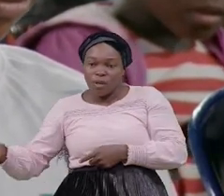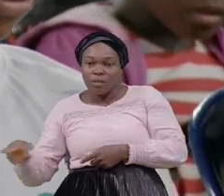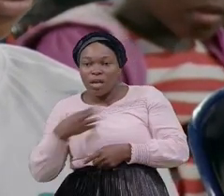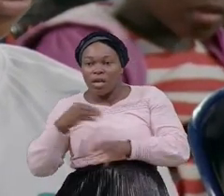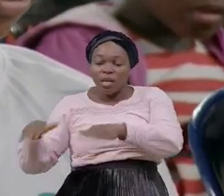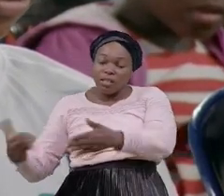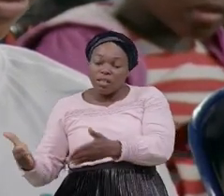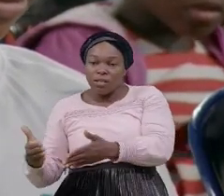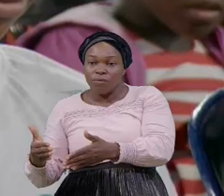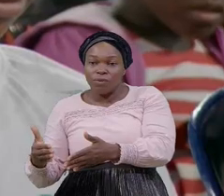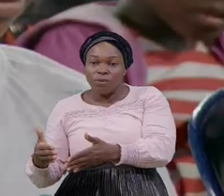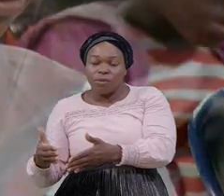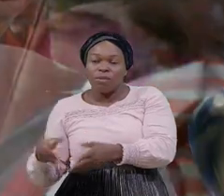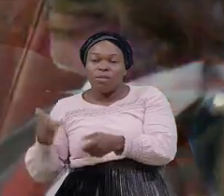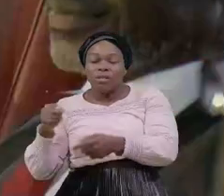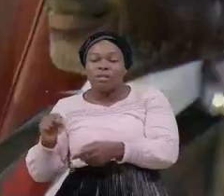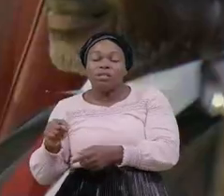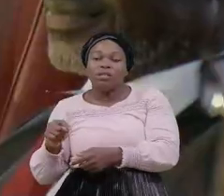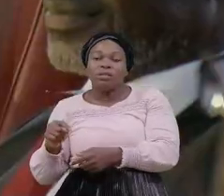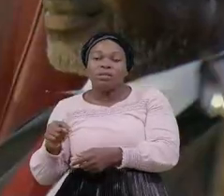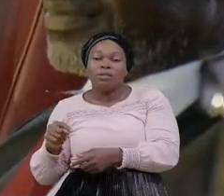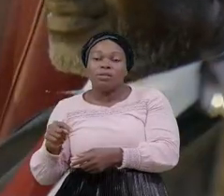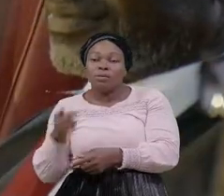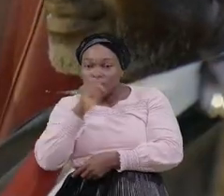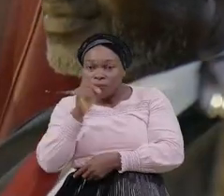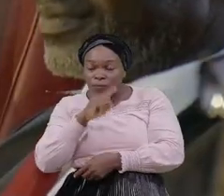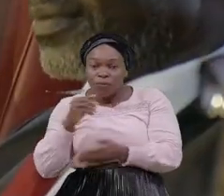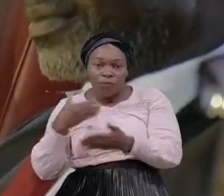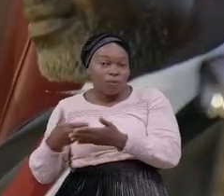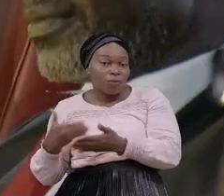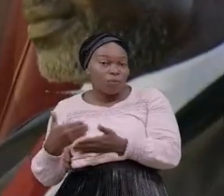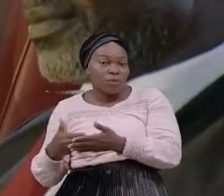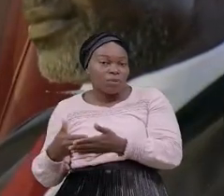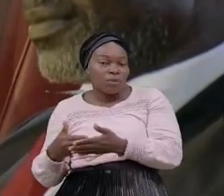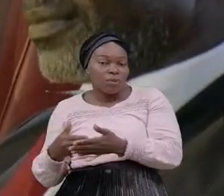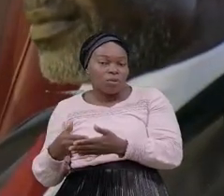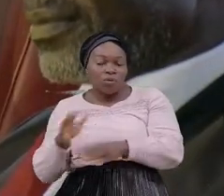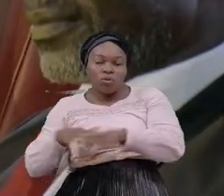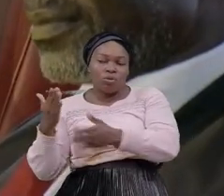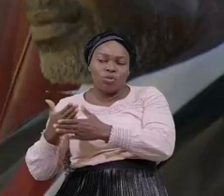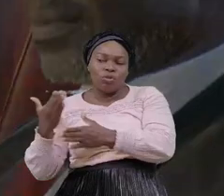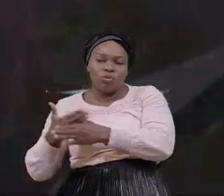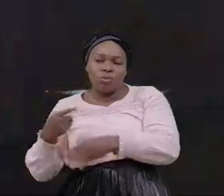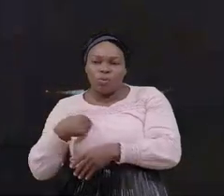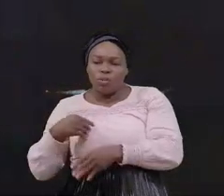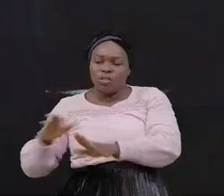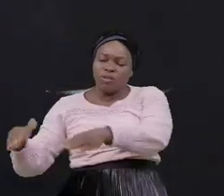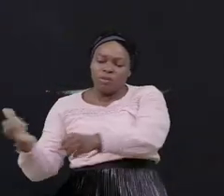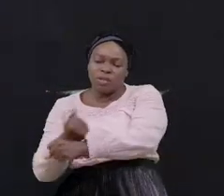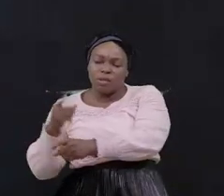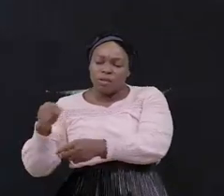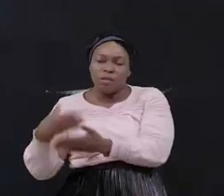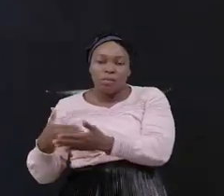billets. C'est pour vous fermer la bouche. Que ne me dérange plus. Arrivez au marché, cela ne peut rien